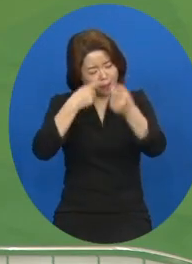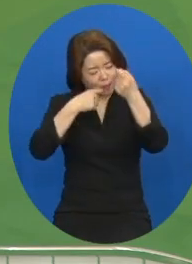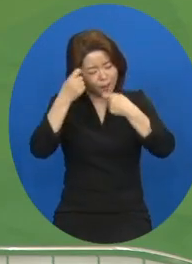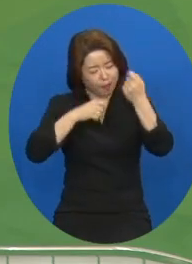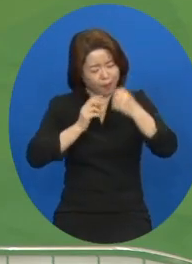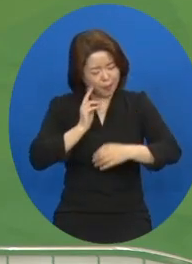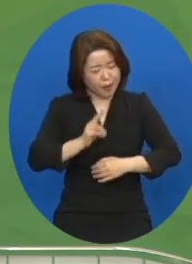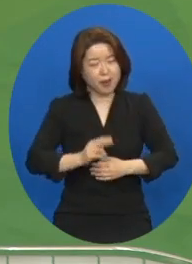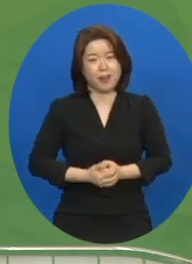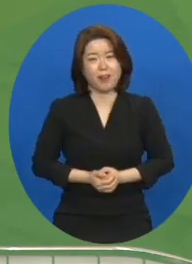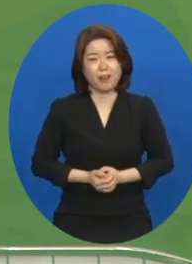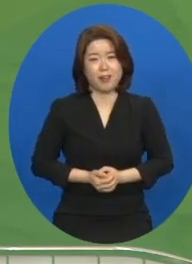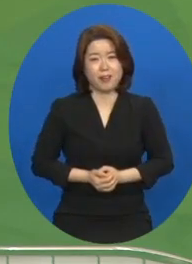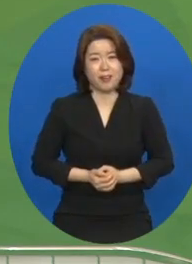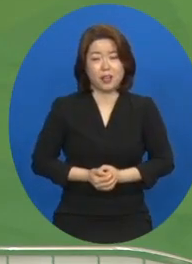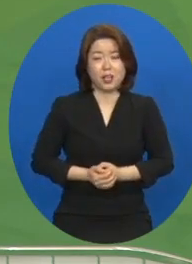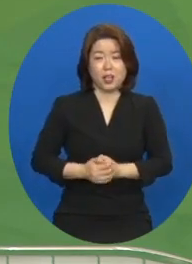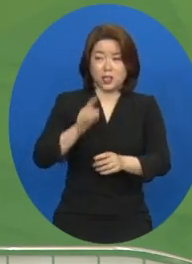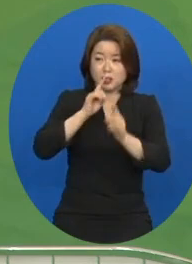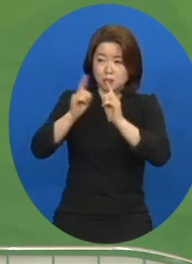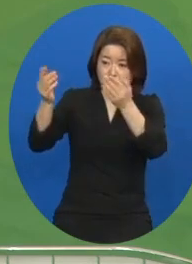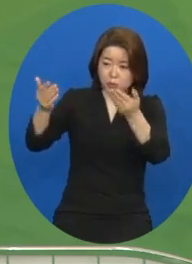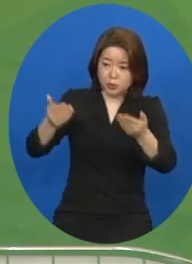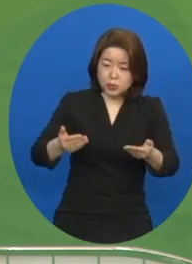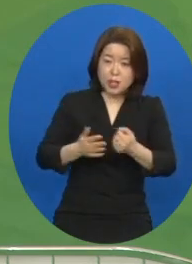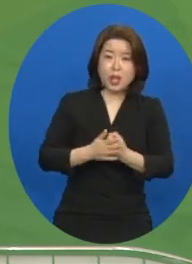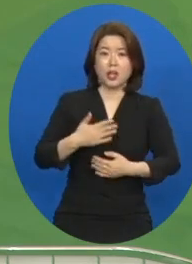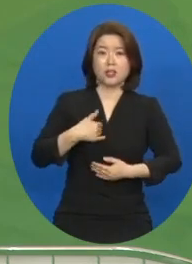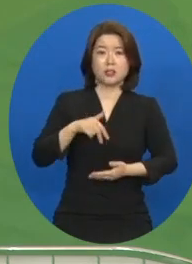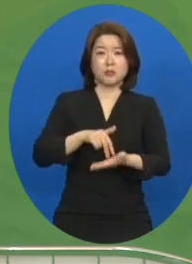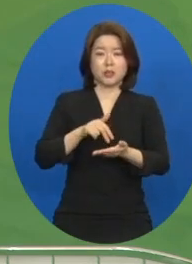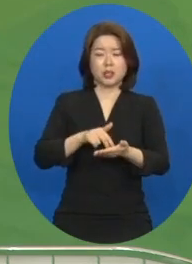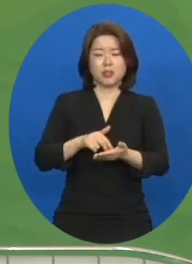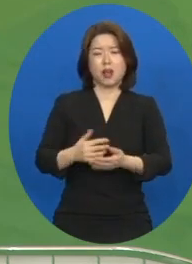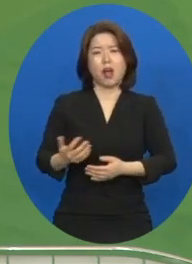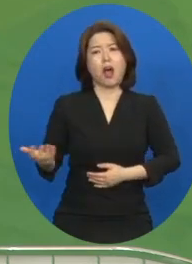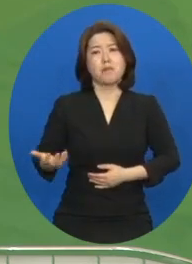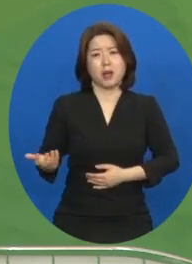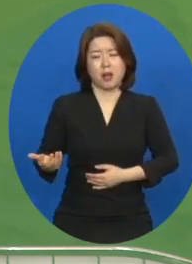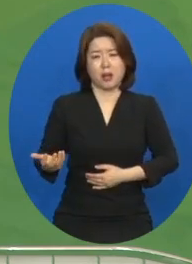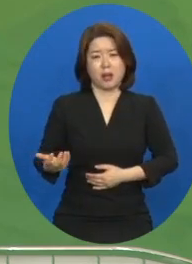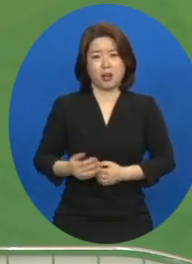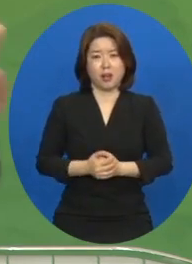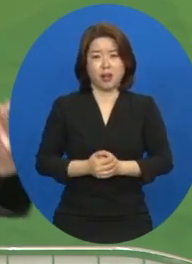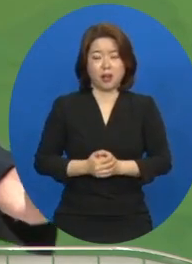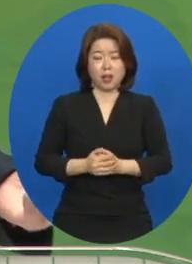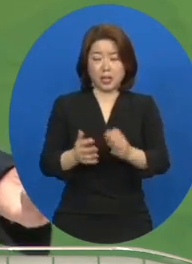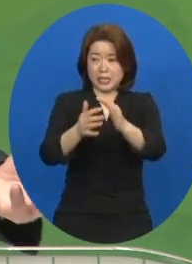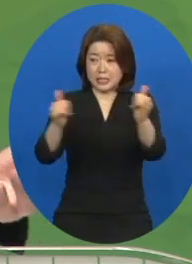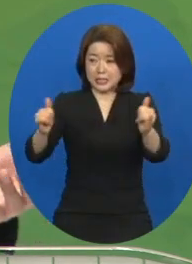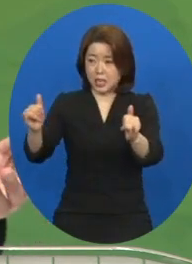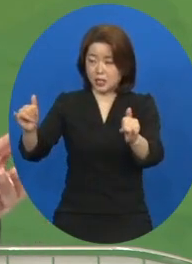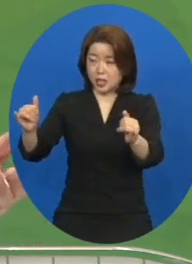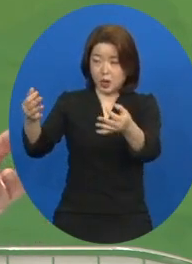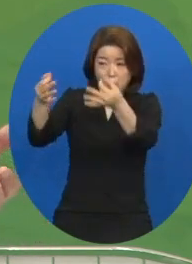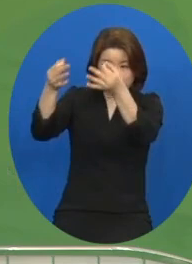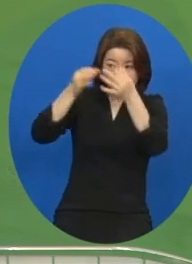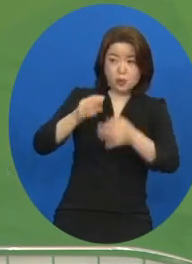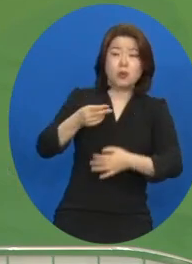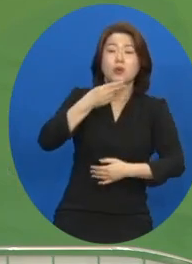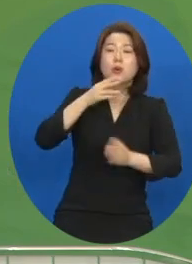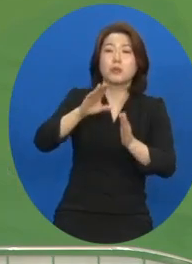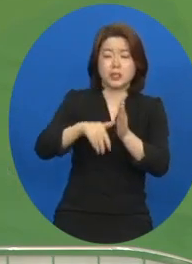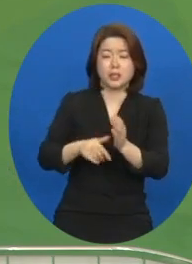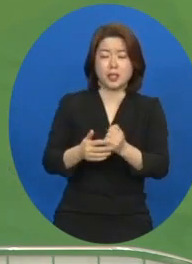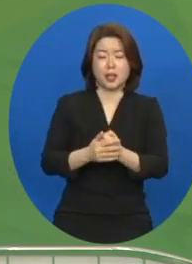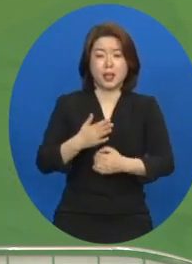모릅니다. 그 말씀이 주는 것이 저에게는 너무나 아픔이었어요. 사람들이 보지 않을 때,